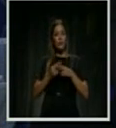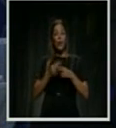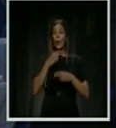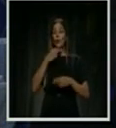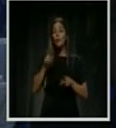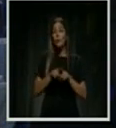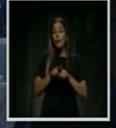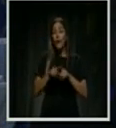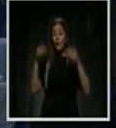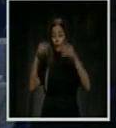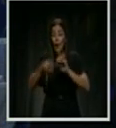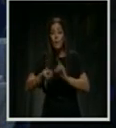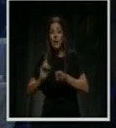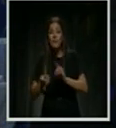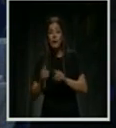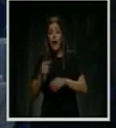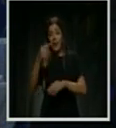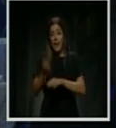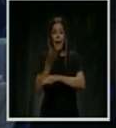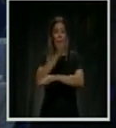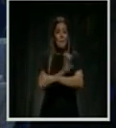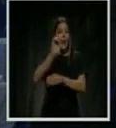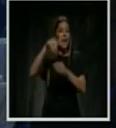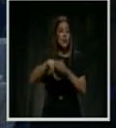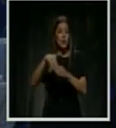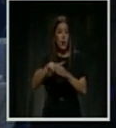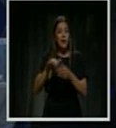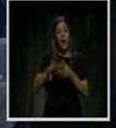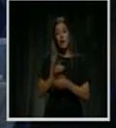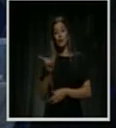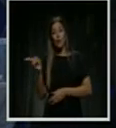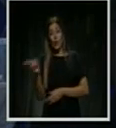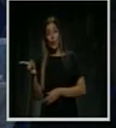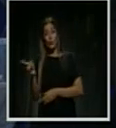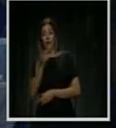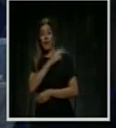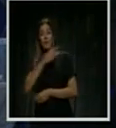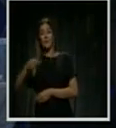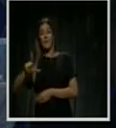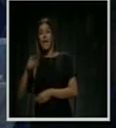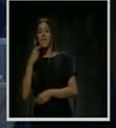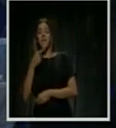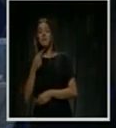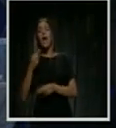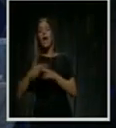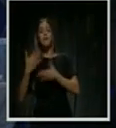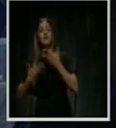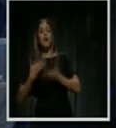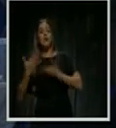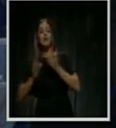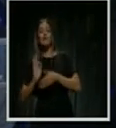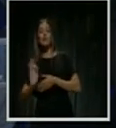l-elezzjoni kif qed jagħmel il-gvern bħalissa kull sija jgħid li se jagħmel xi ħaġa u jħalliha dejjem fil-futur, imma